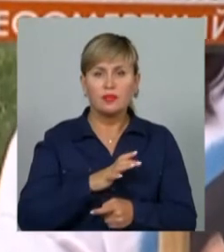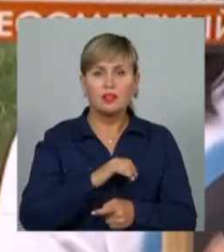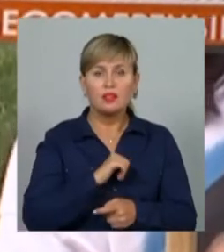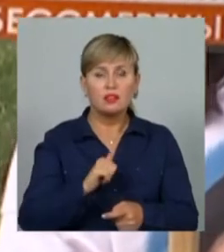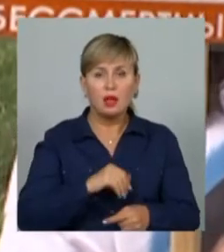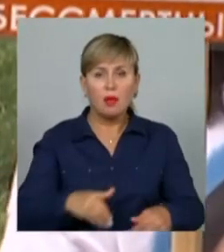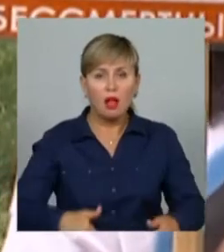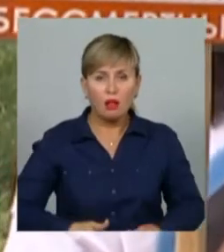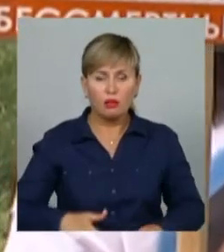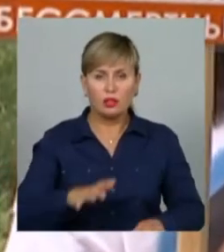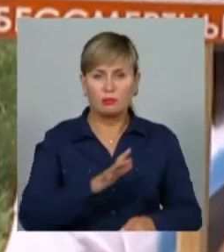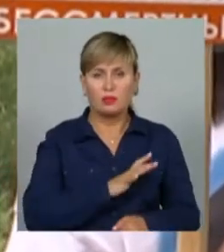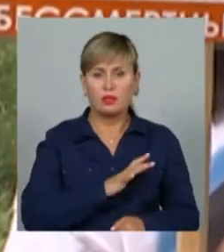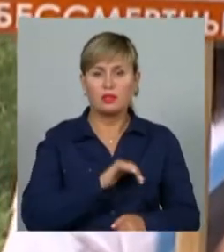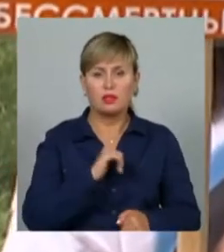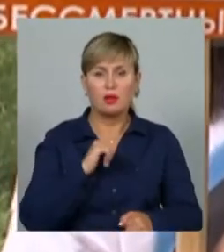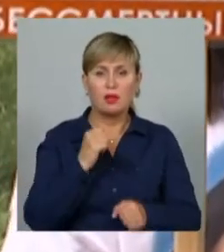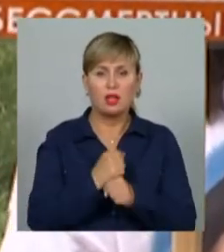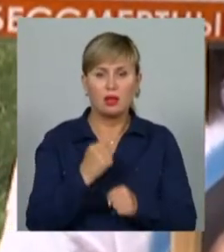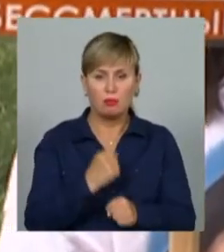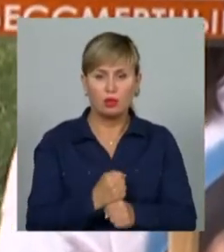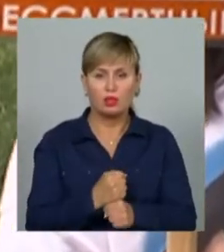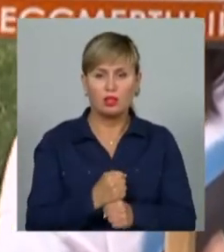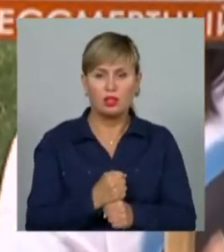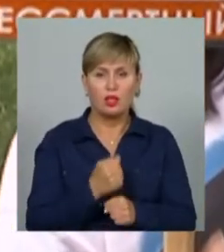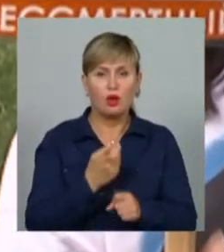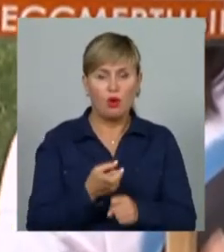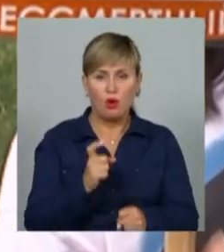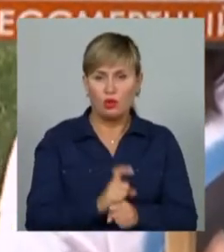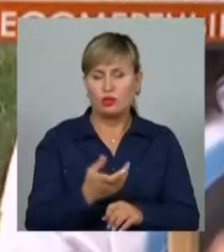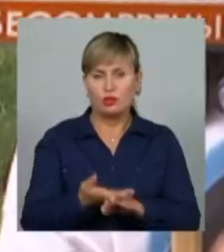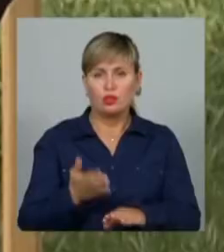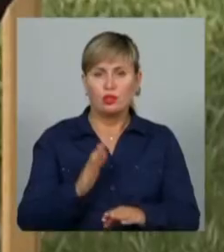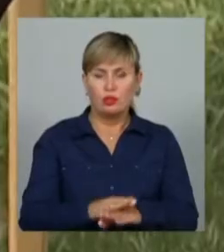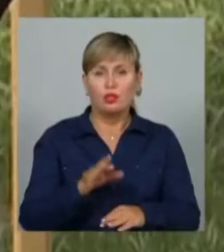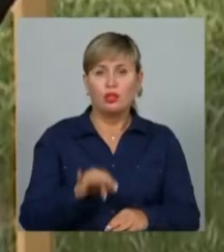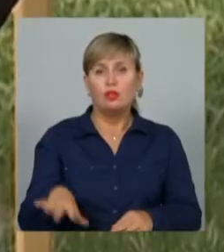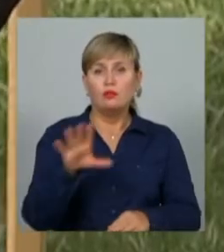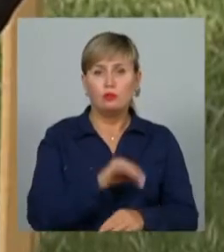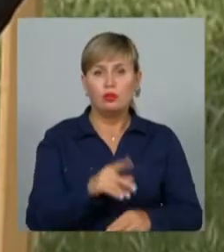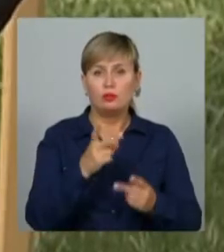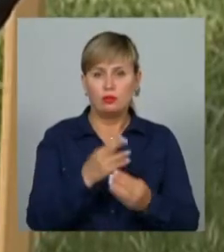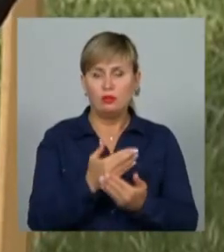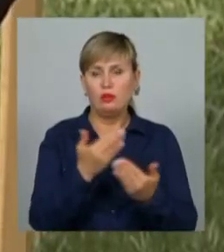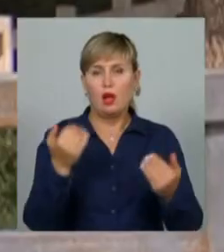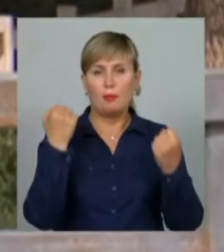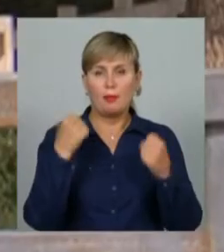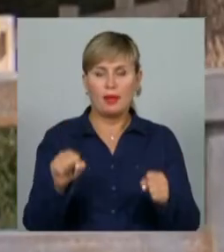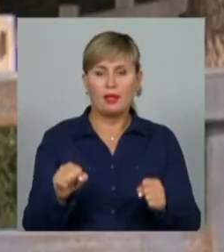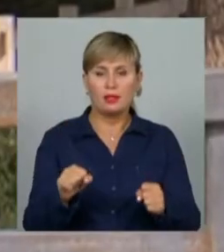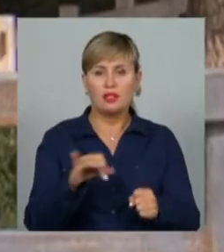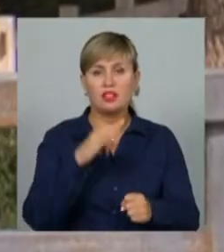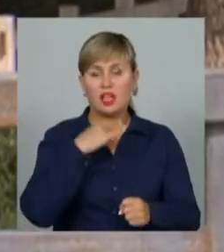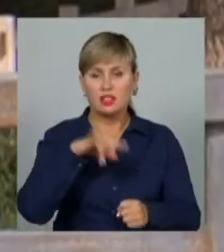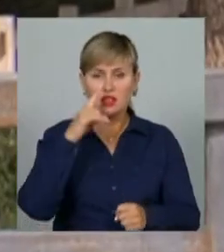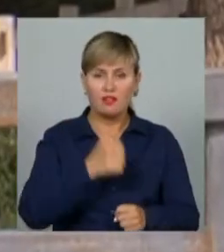доедали, они сами работали очень тяжело. И все для фронта, все для победы. Из Казахстана